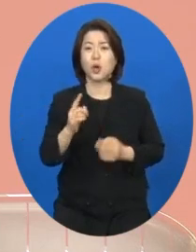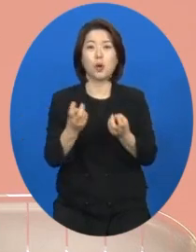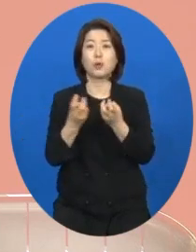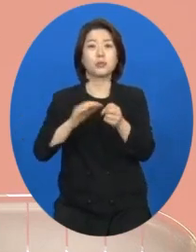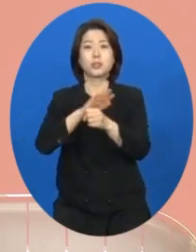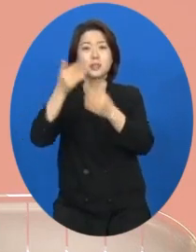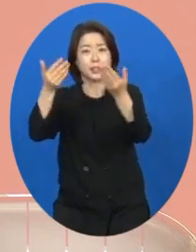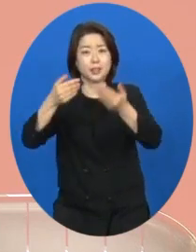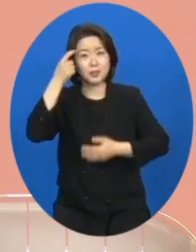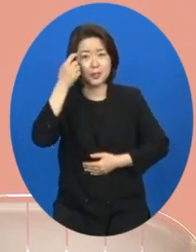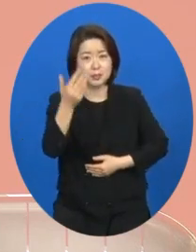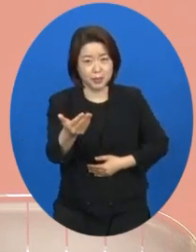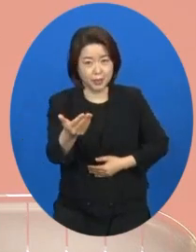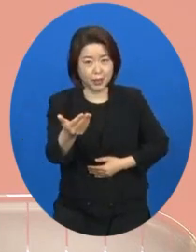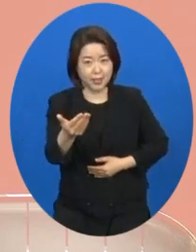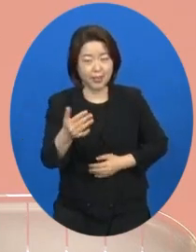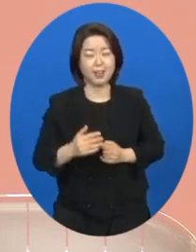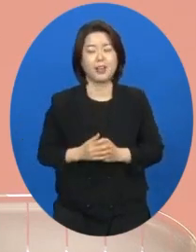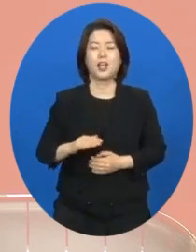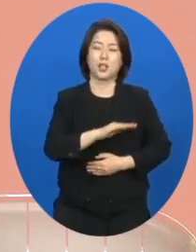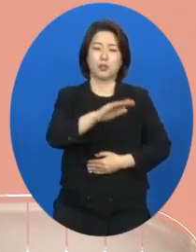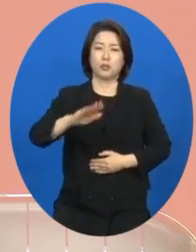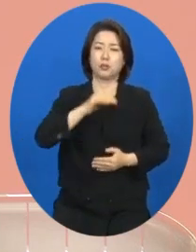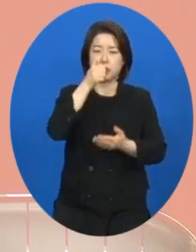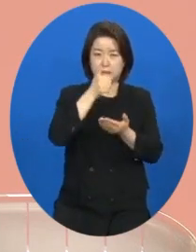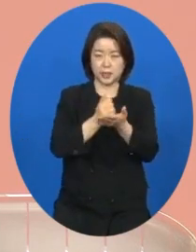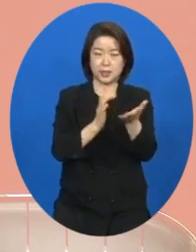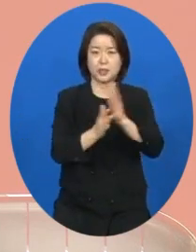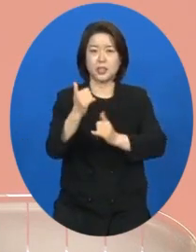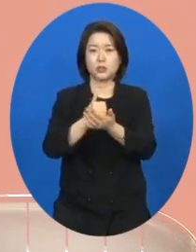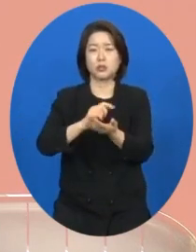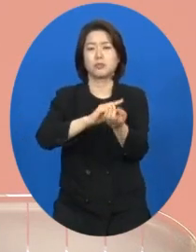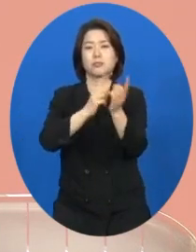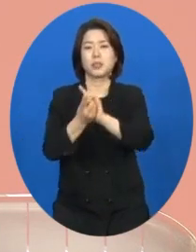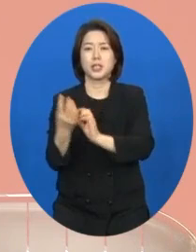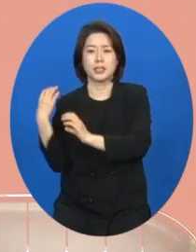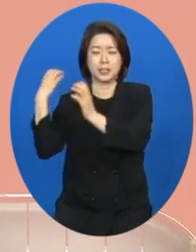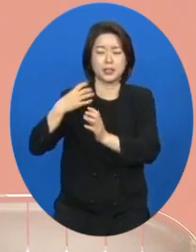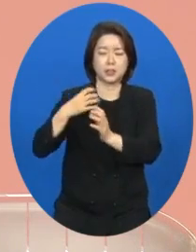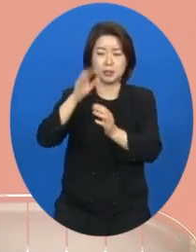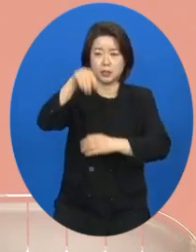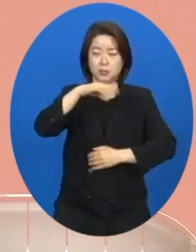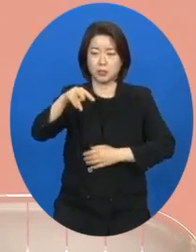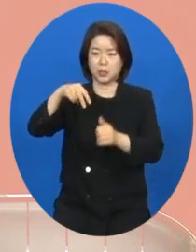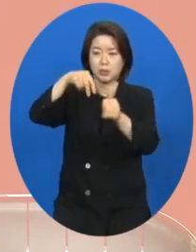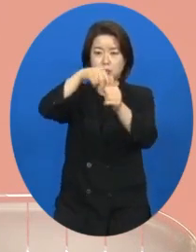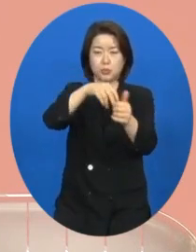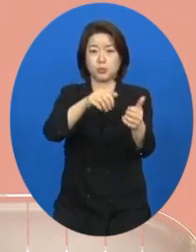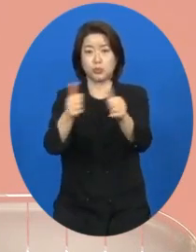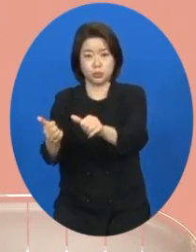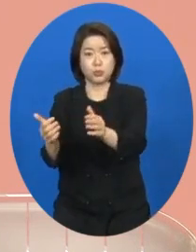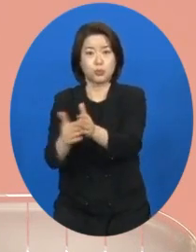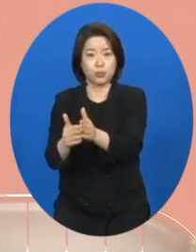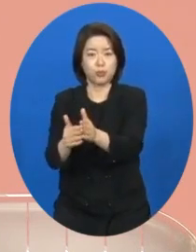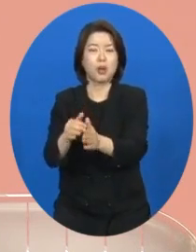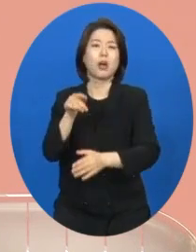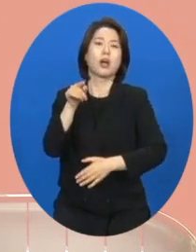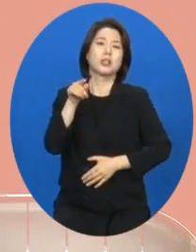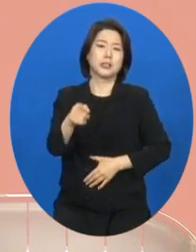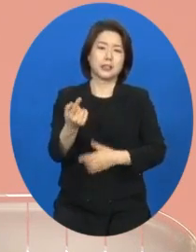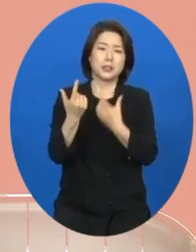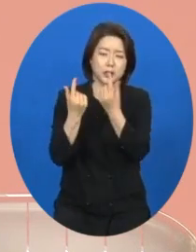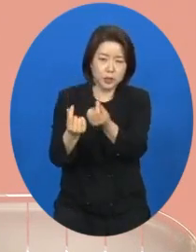사랑하셨죠? 우리의 죄를 예수님이 대신 지시고 십자가에 죽으셨어요. 그렇게